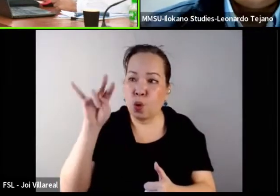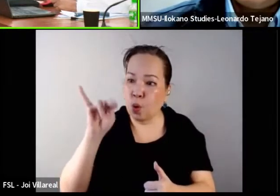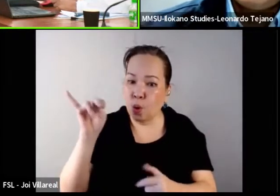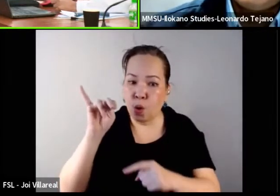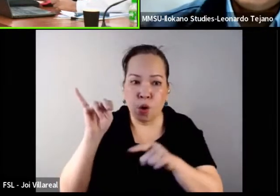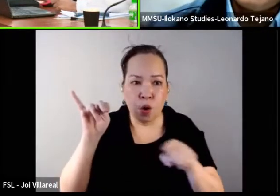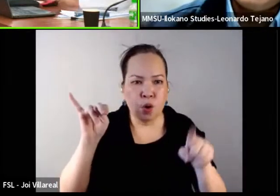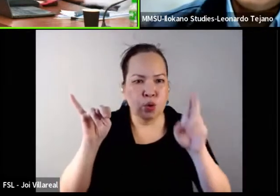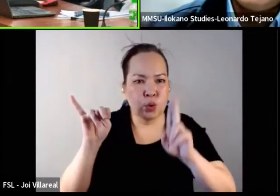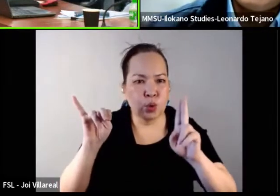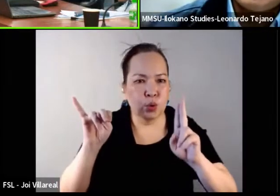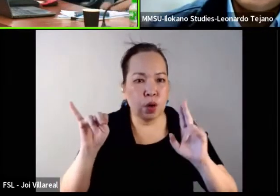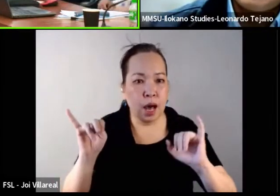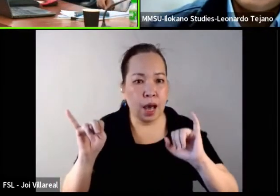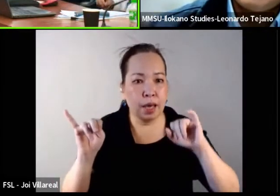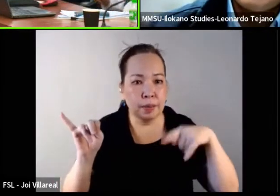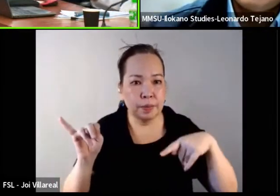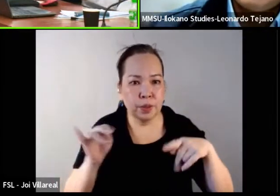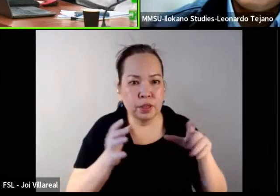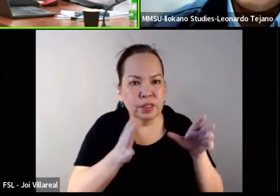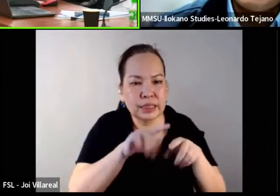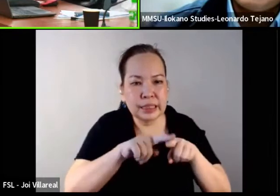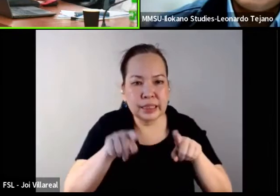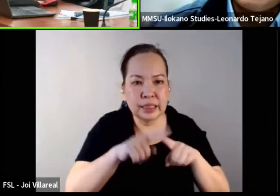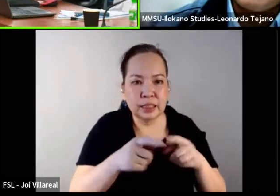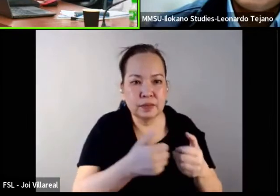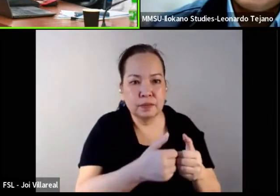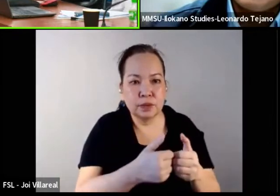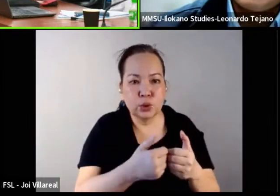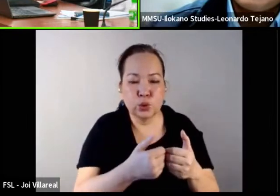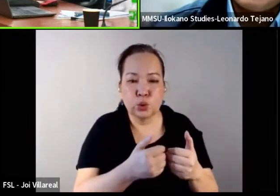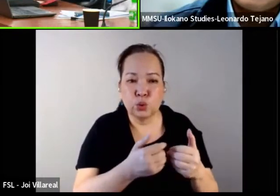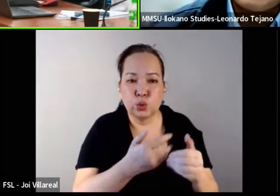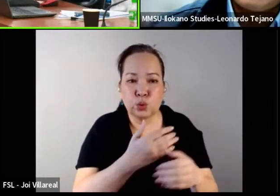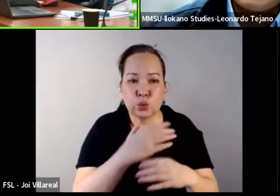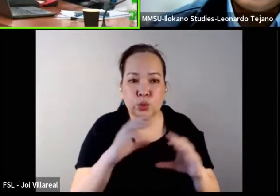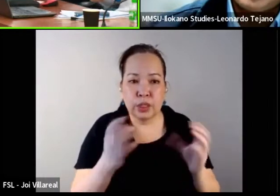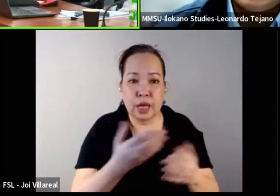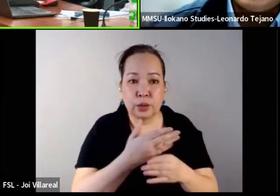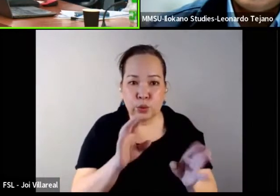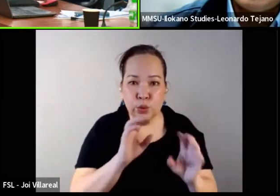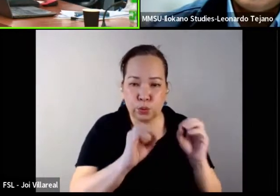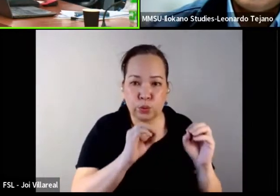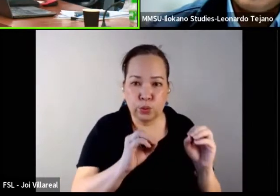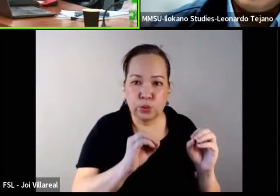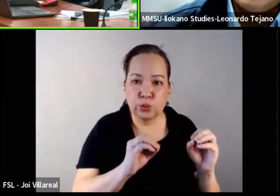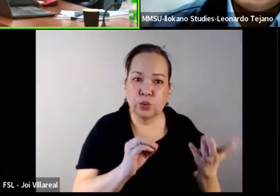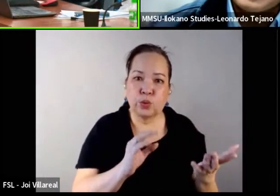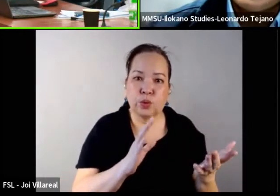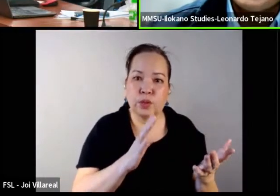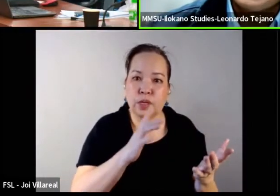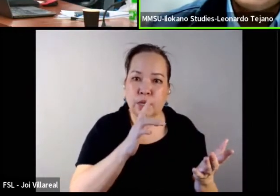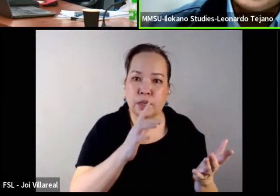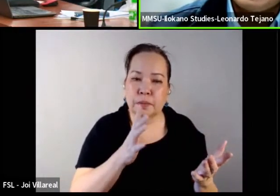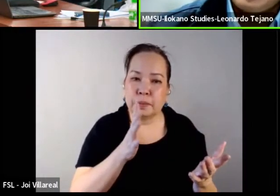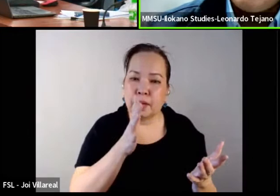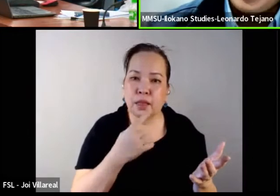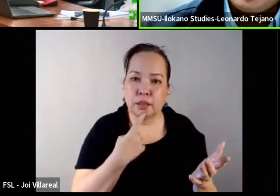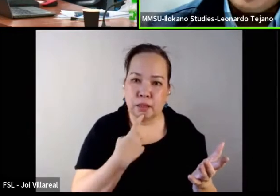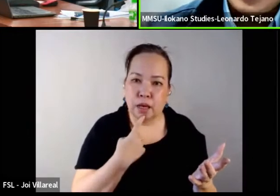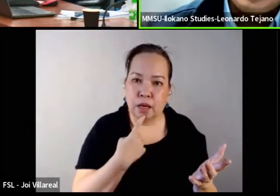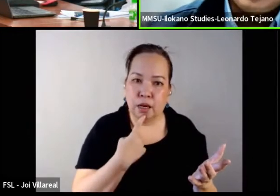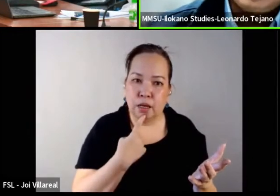dominant, meron kayong ibang classroom, doon tinuturo yung mother tongue nila. Yun, basically yun. Yes, Mr.